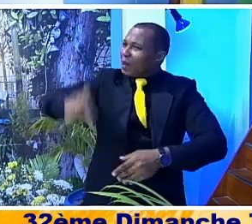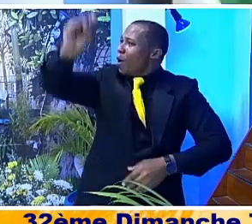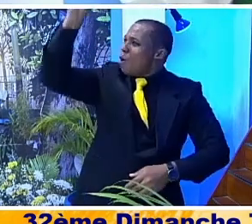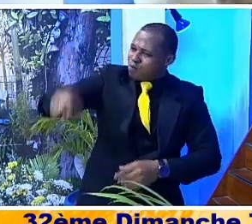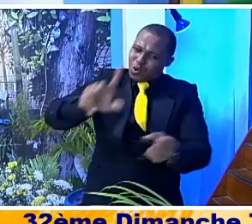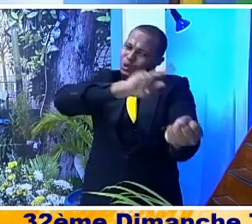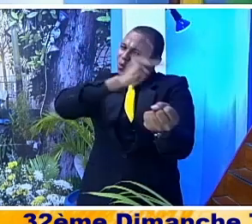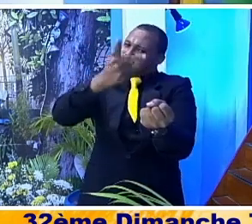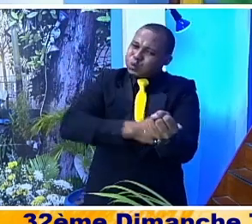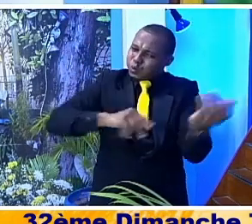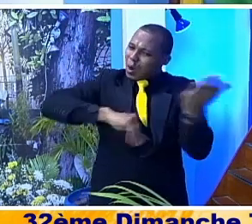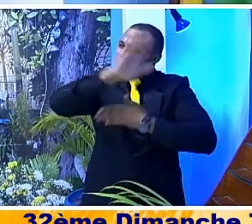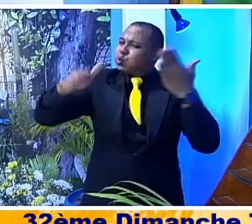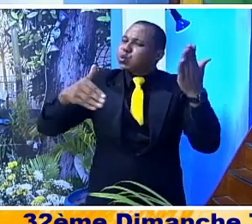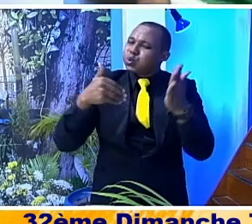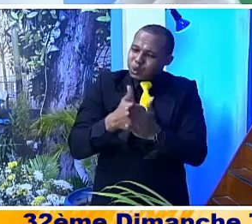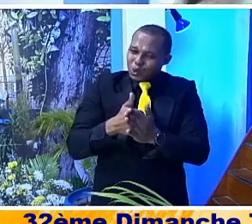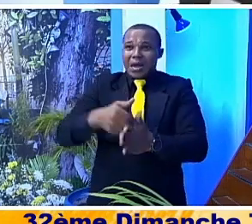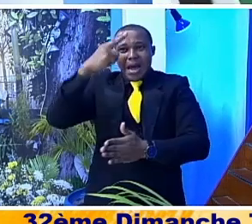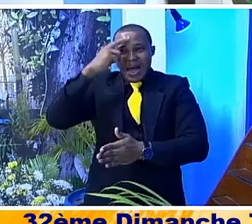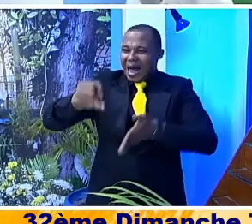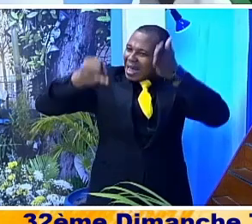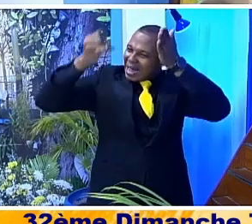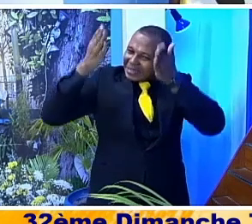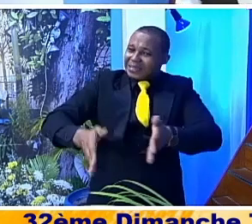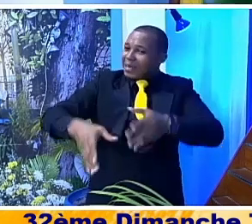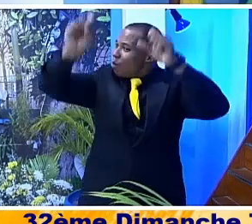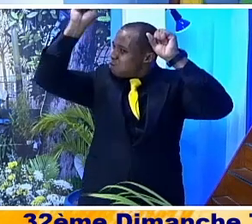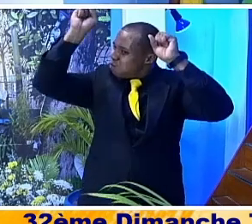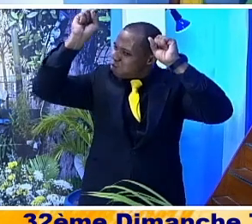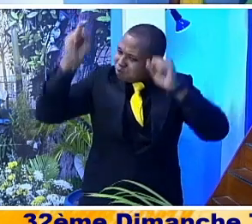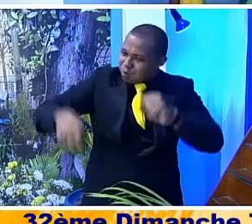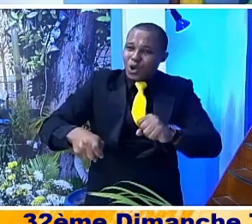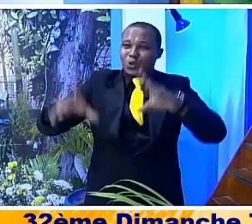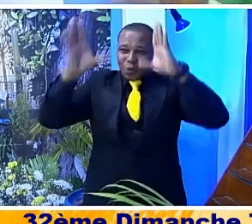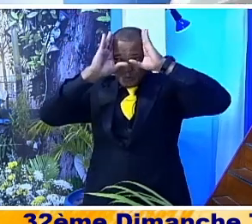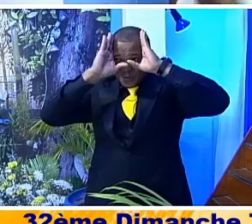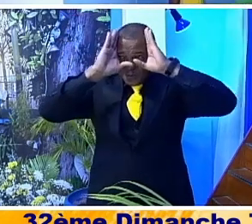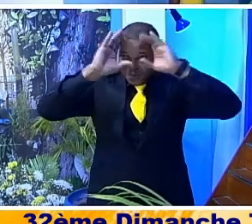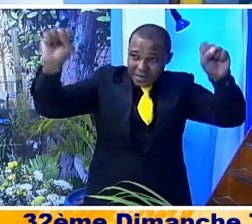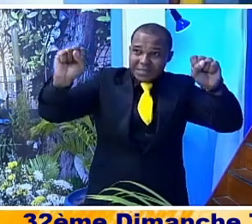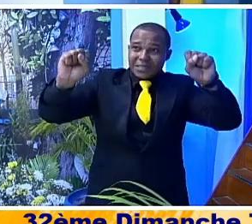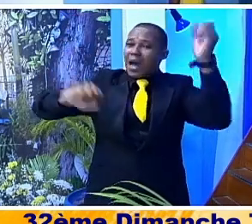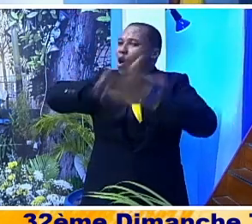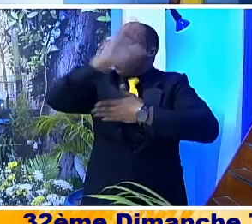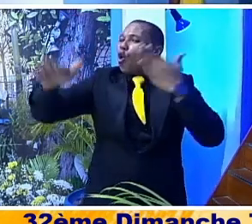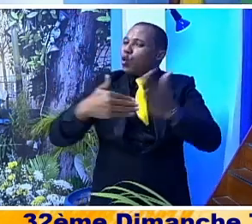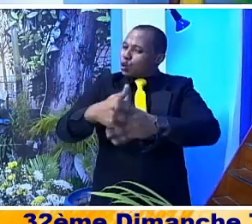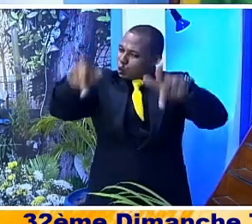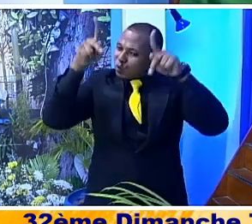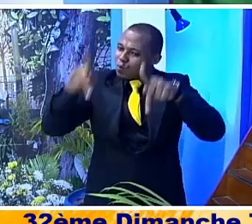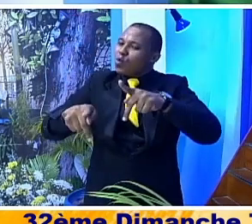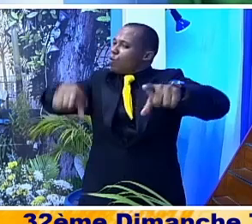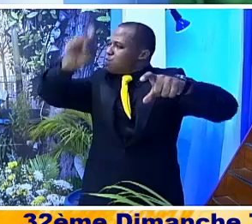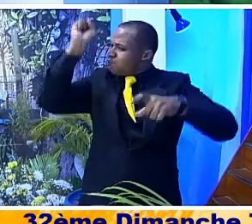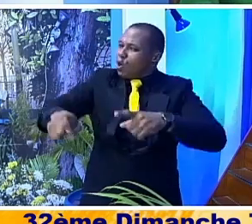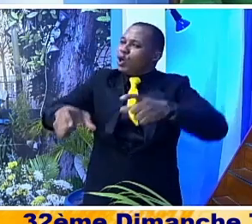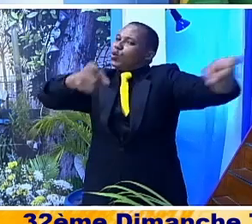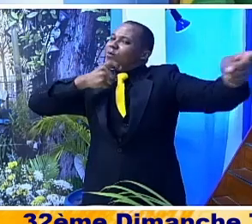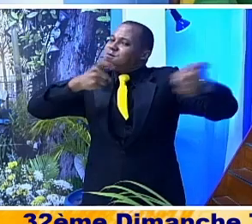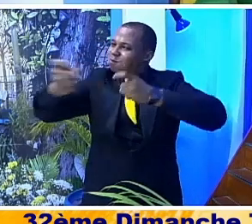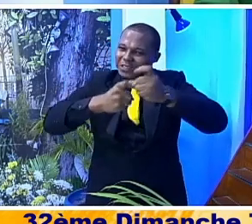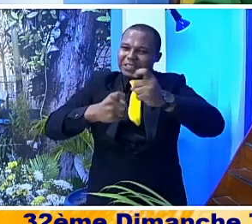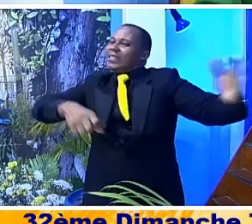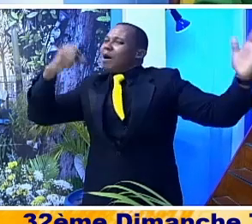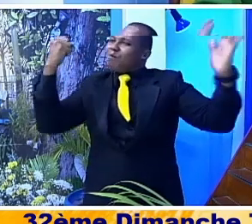pouvoir, tout nèg besoin président, tout nèg besoin montrer que c'est au cap diriger. Y a bata entre yo jusqu'à ce que nous